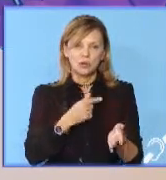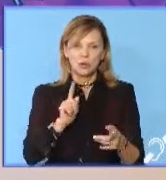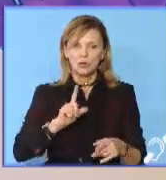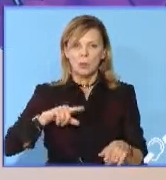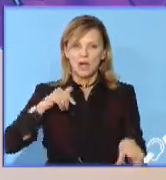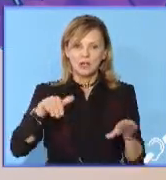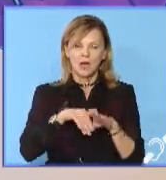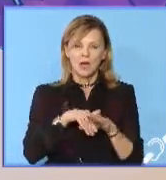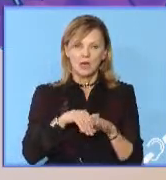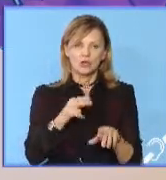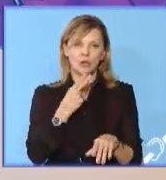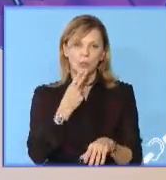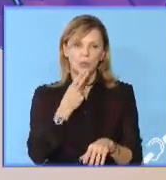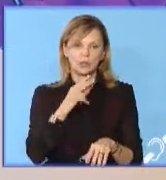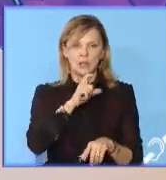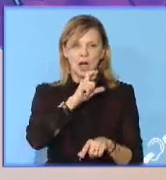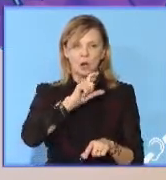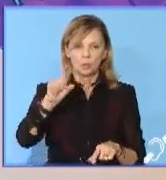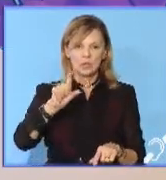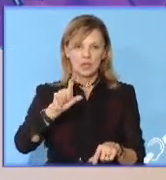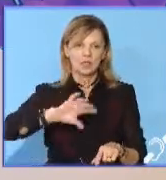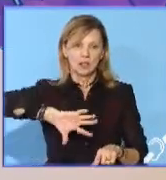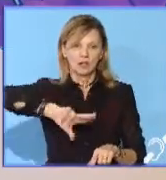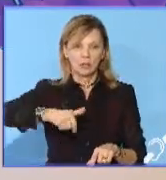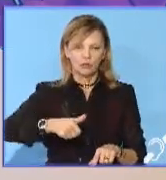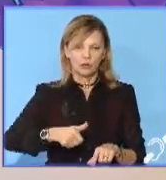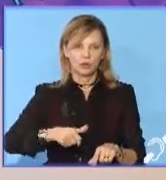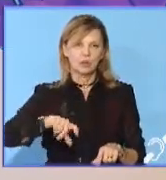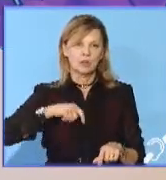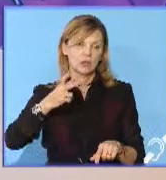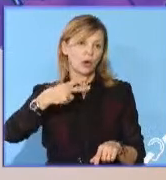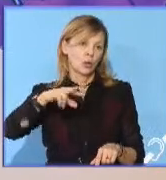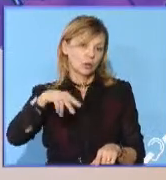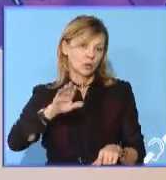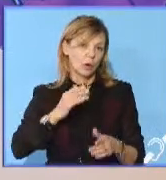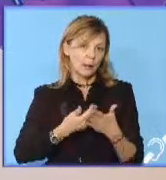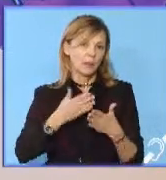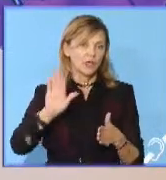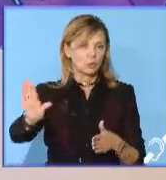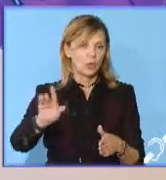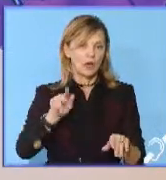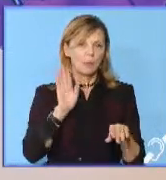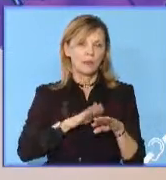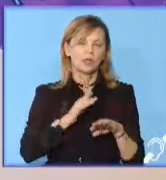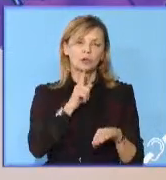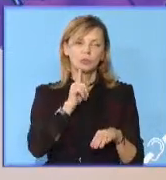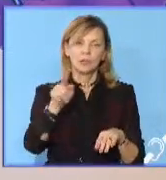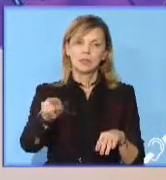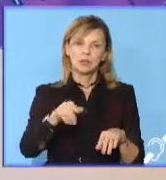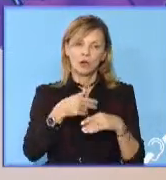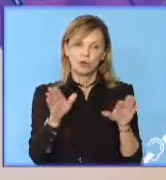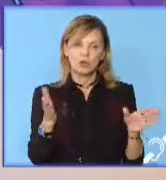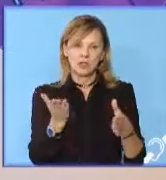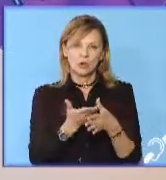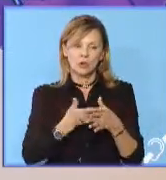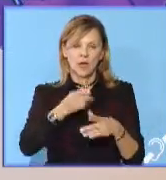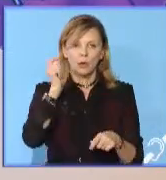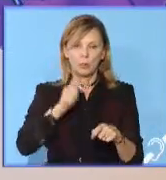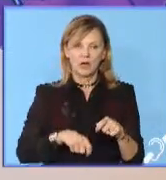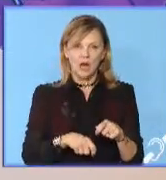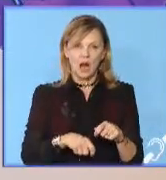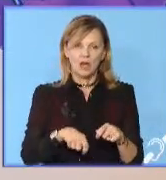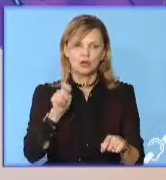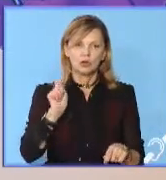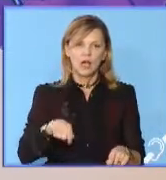IPJ Mehedinți. Acuzațiile de furt planează însă în continuare asupra sa. Pe numele său a fost deschis un dosar penal la parchetul